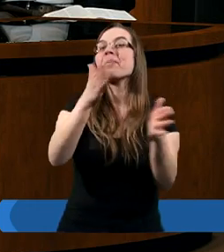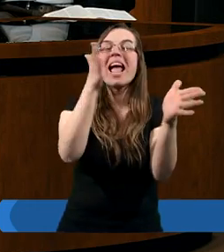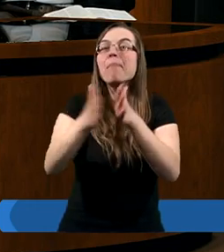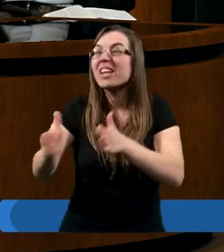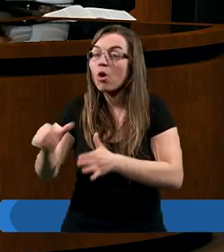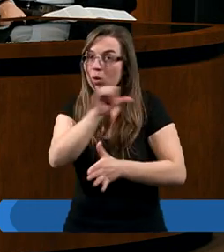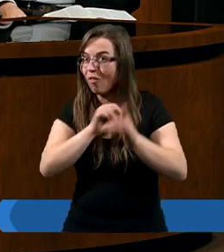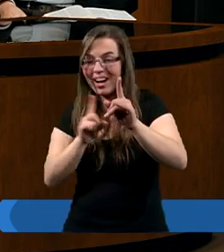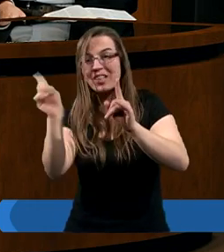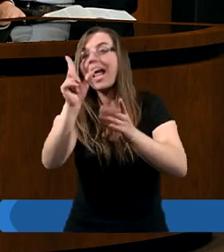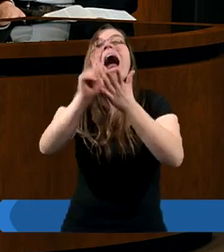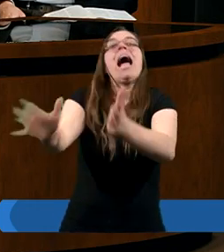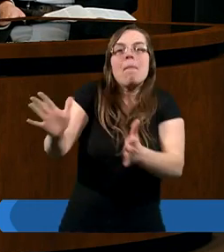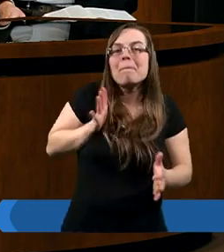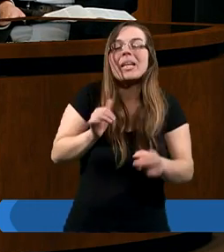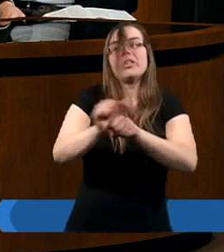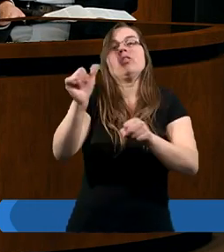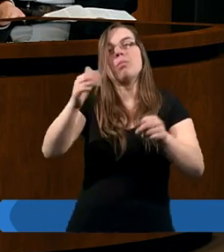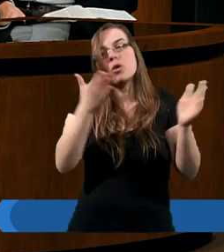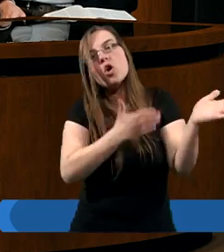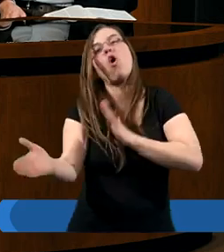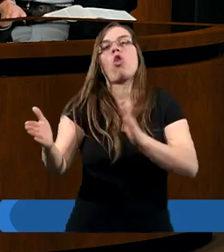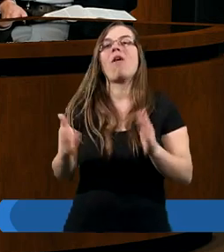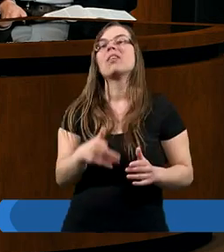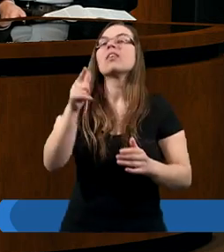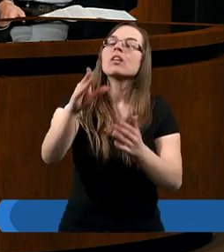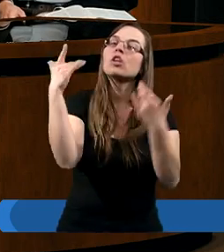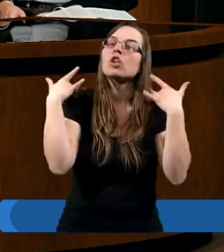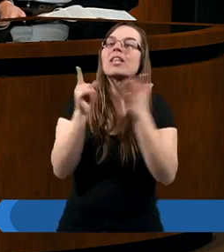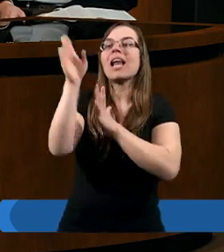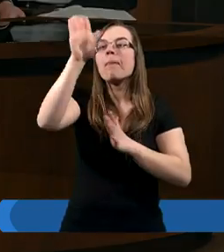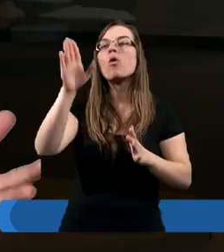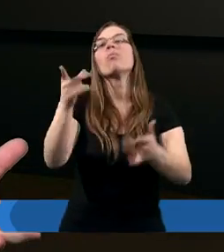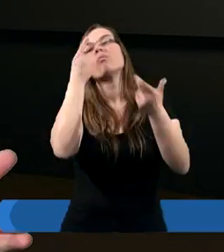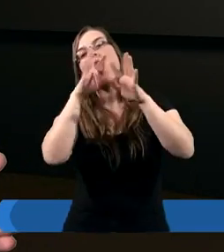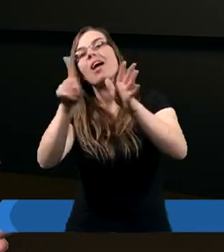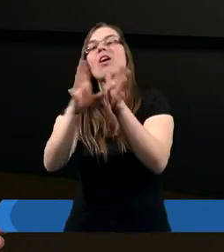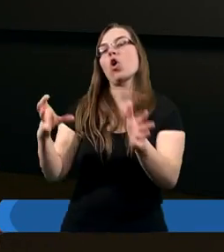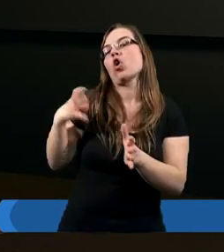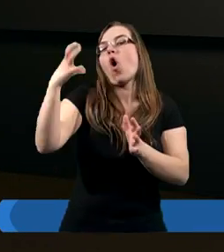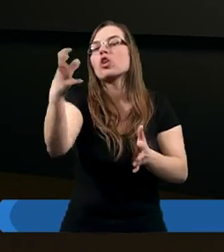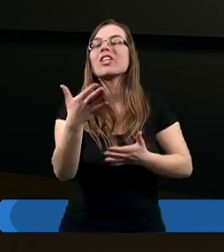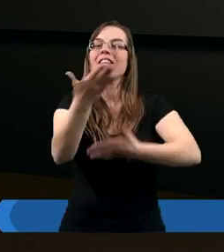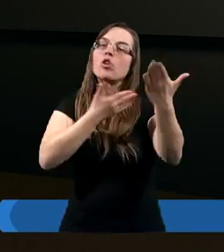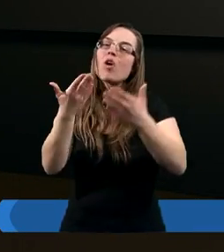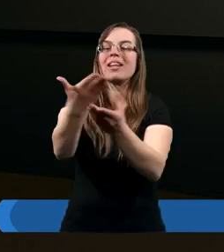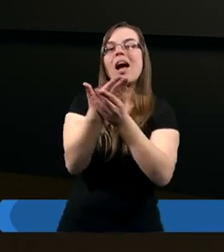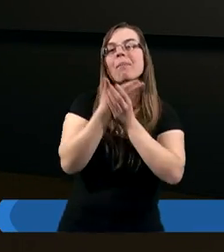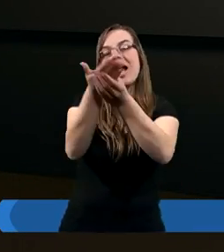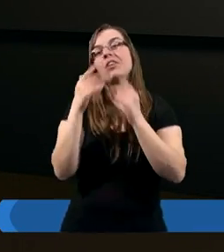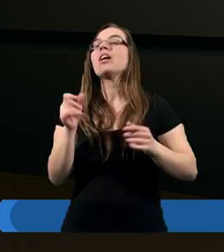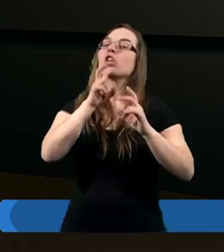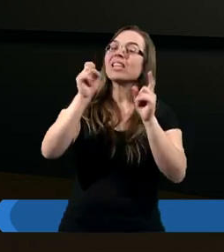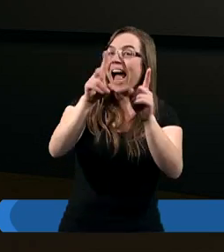przygotowywać się, ale być przygotowani. Ale życie dla Boga to również, jak napisał apostoł Piotr, okazywanie gościnności. A więc to